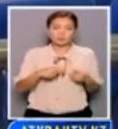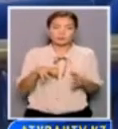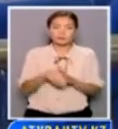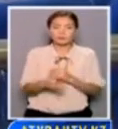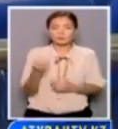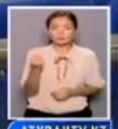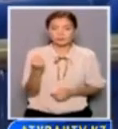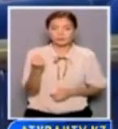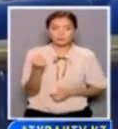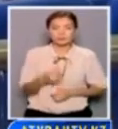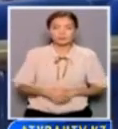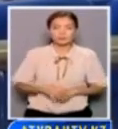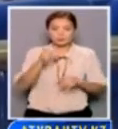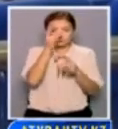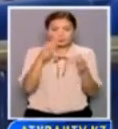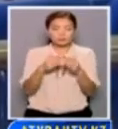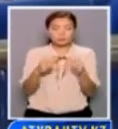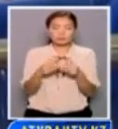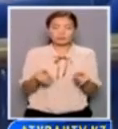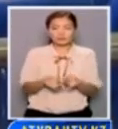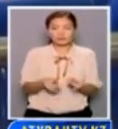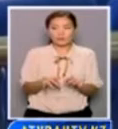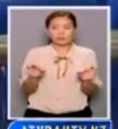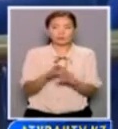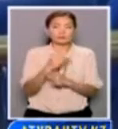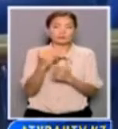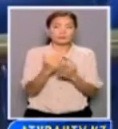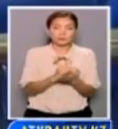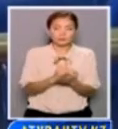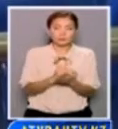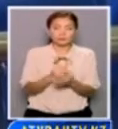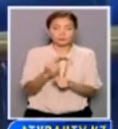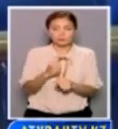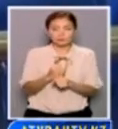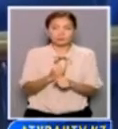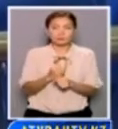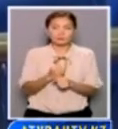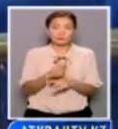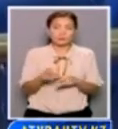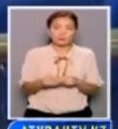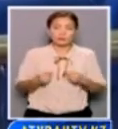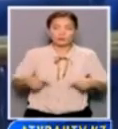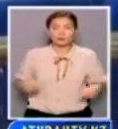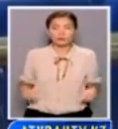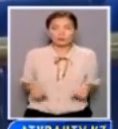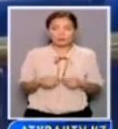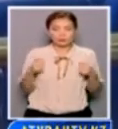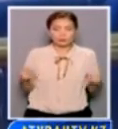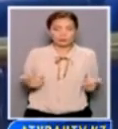қоса мәдениет үйінде сазды аспапты, қол өнер, бейнелеу өнері, өнертапқыштар үйірмелерін